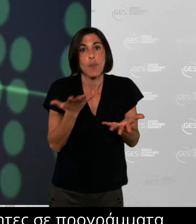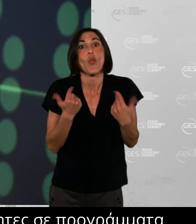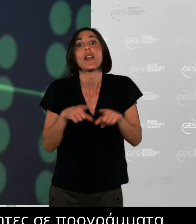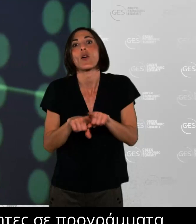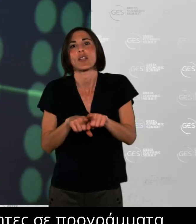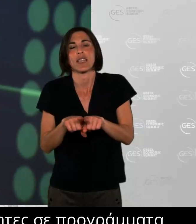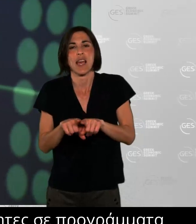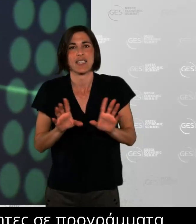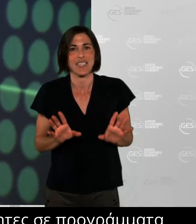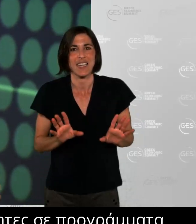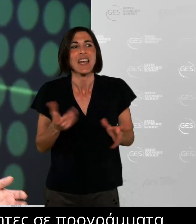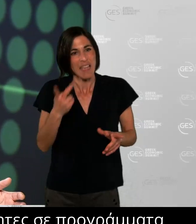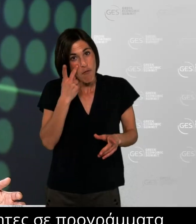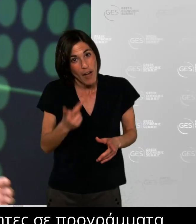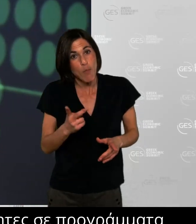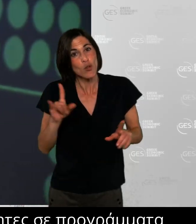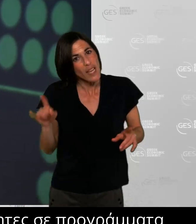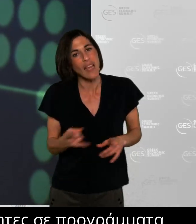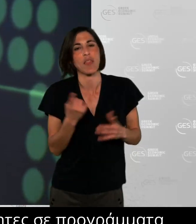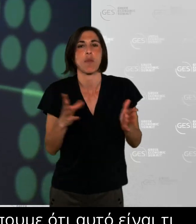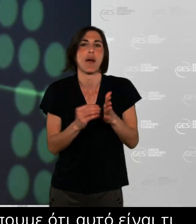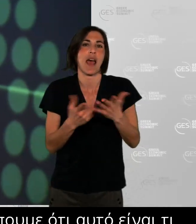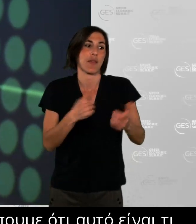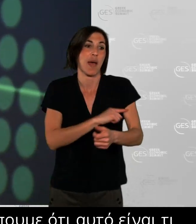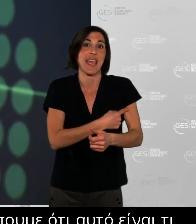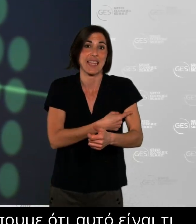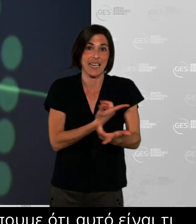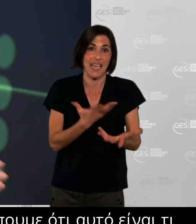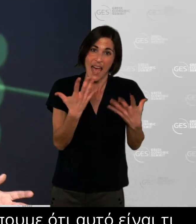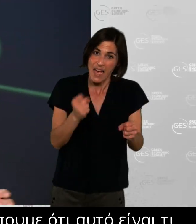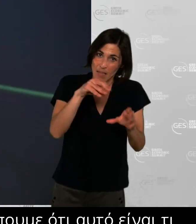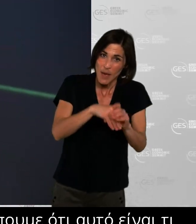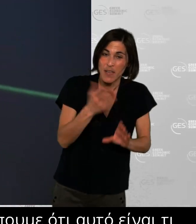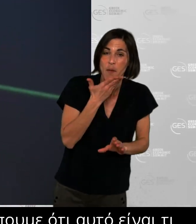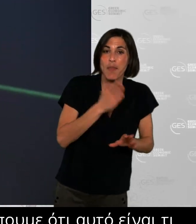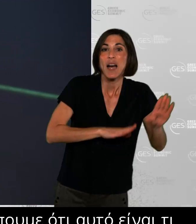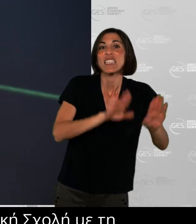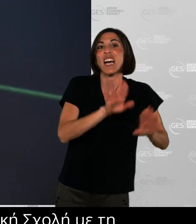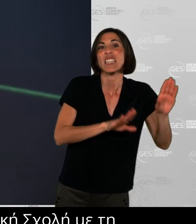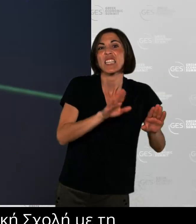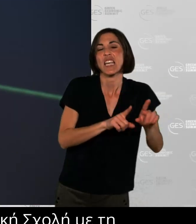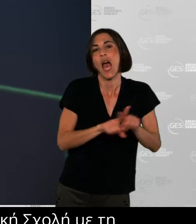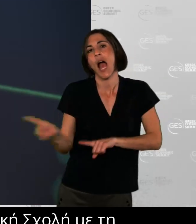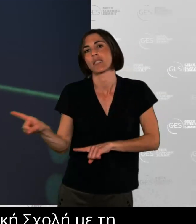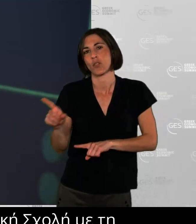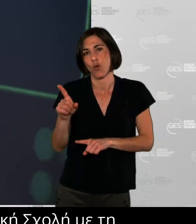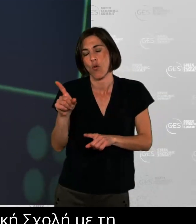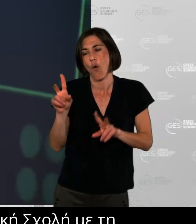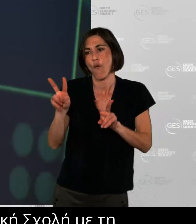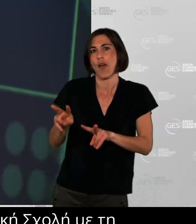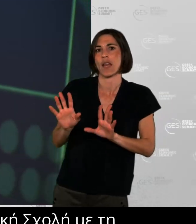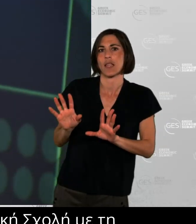ότι αυτό ήδη γίνεται. Χαρακτηριστικό παράδειγμα στην ιατρική σχολή με τη στατιστική. Χαρακτηριστικό. Έναν δεύτερο τομέα που θεωρώ ότι αλλάζει